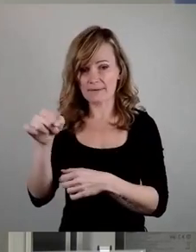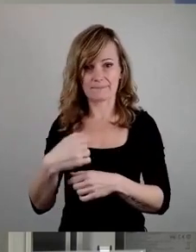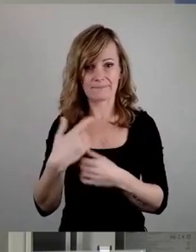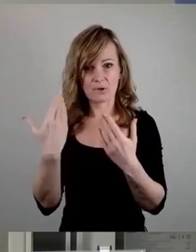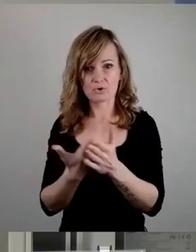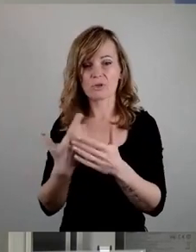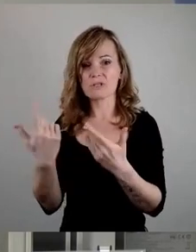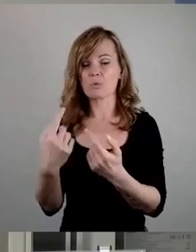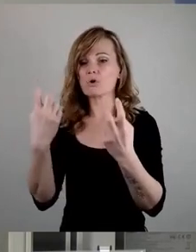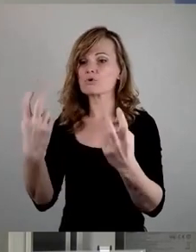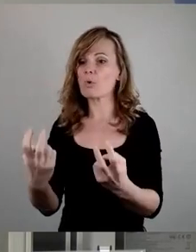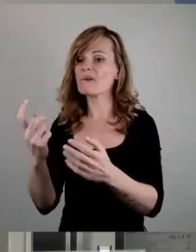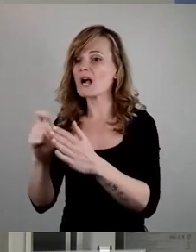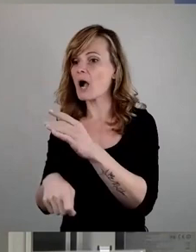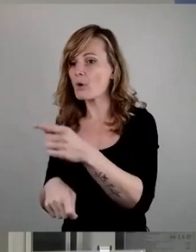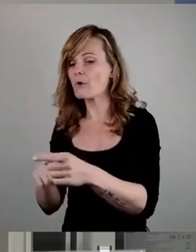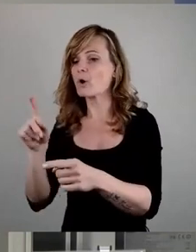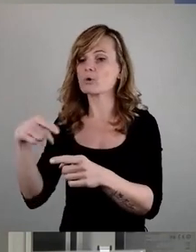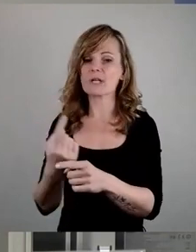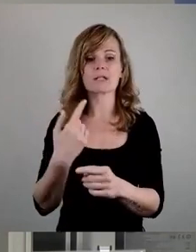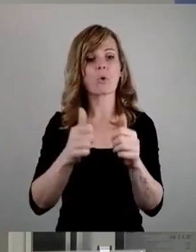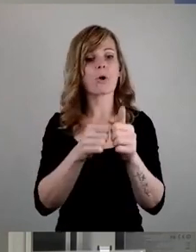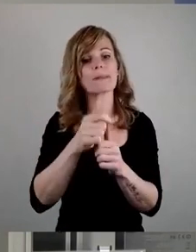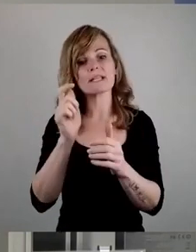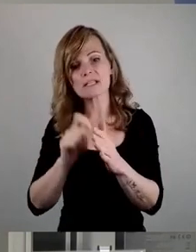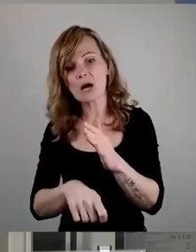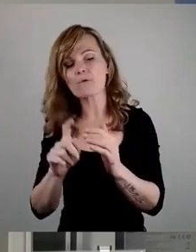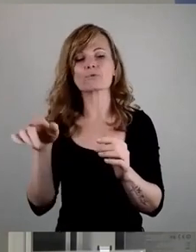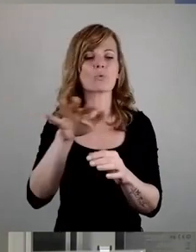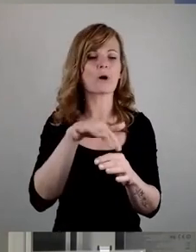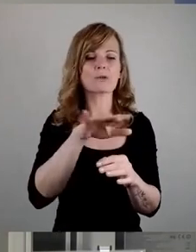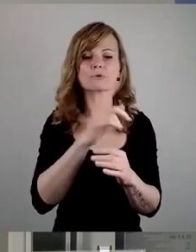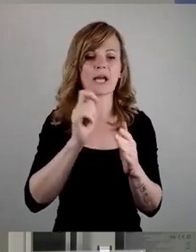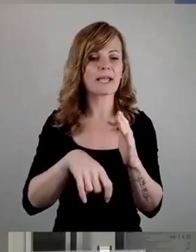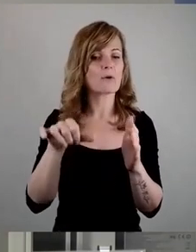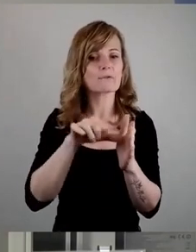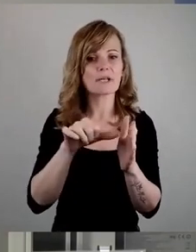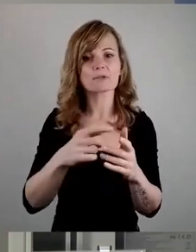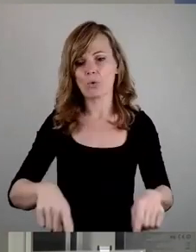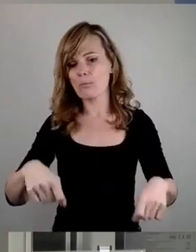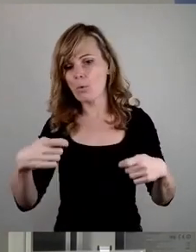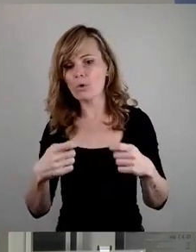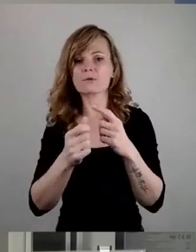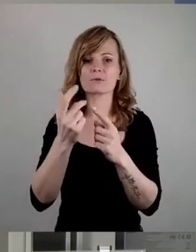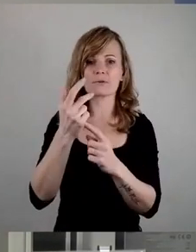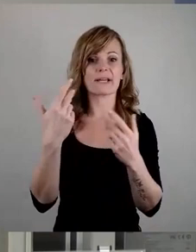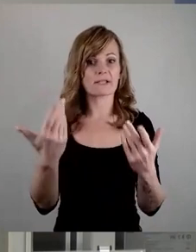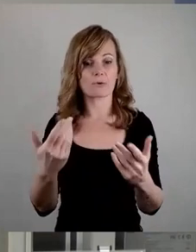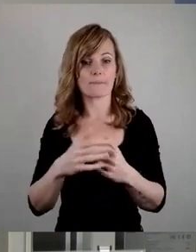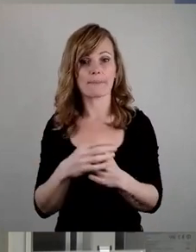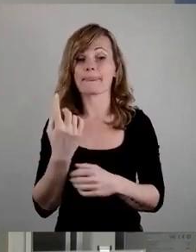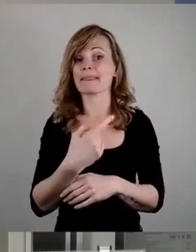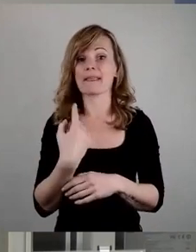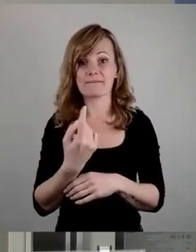verkaufe, dann gehe ich dann nachher noch eine Milch kaufen oder gehe noch irgendwie dort ins Einkaufszentrum, kaufe eine Hose und so weiter und so fort. Wir sind